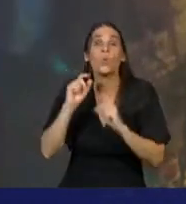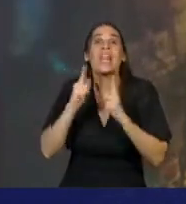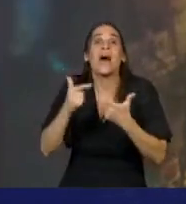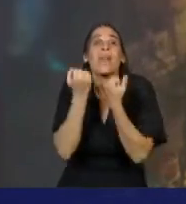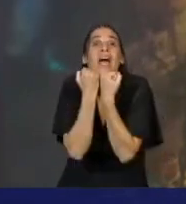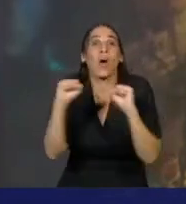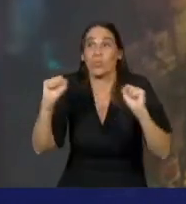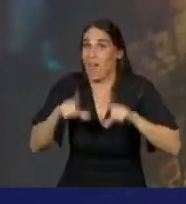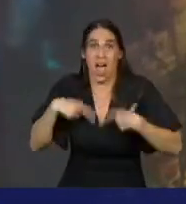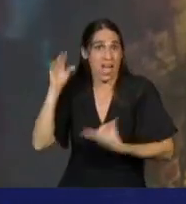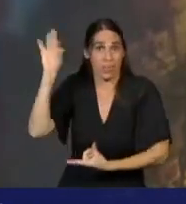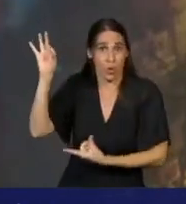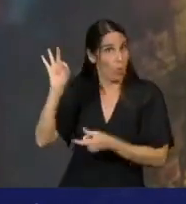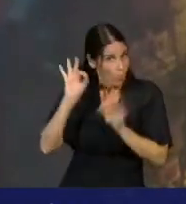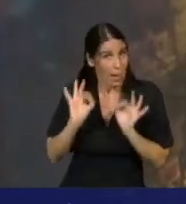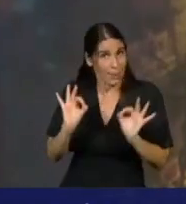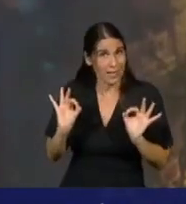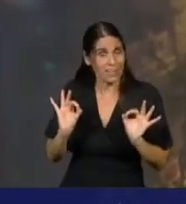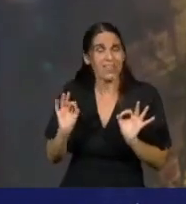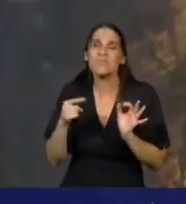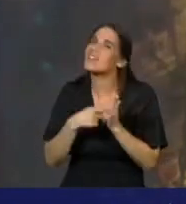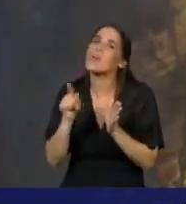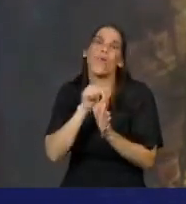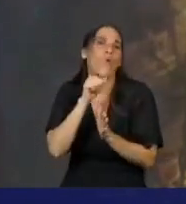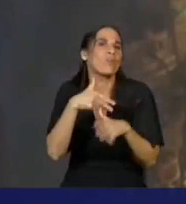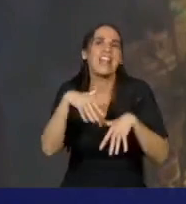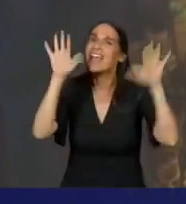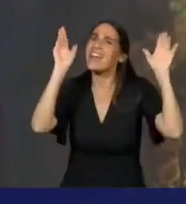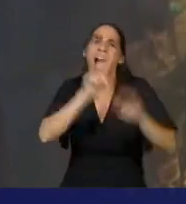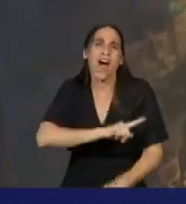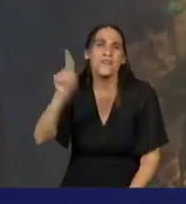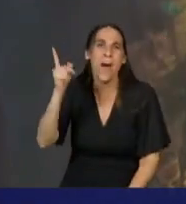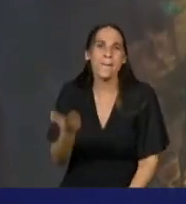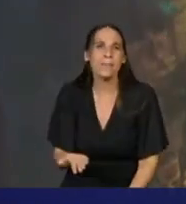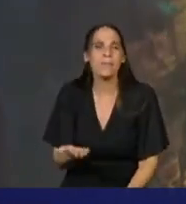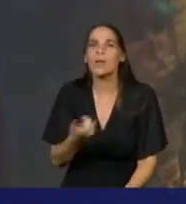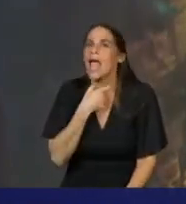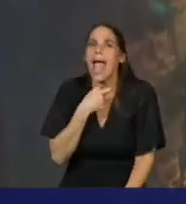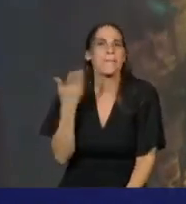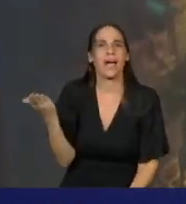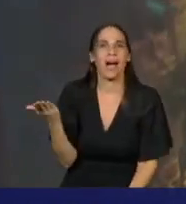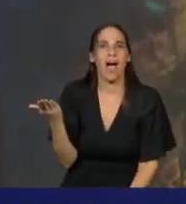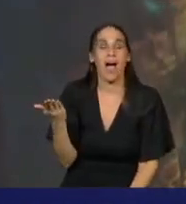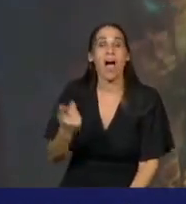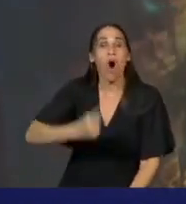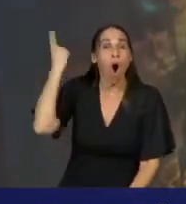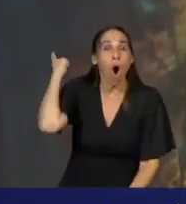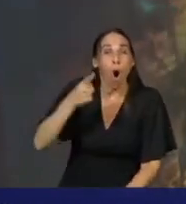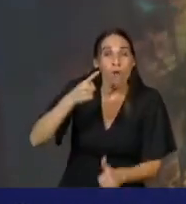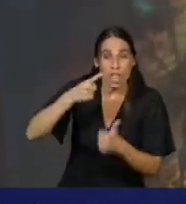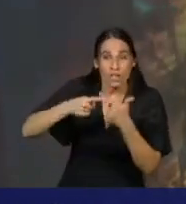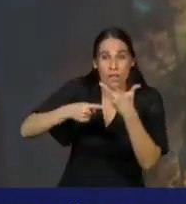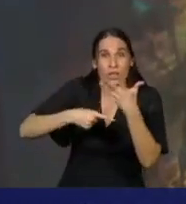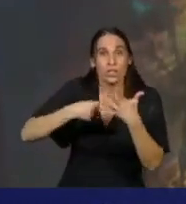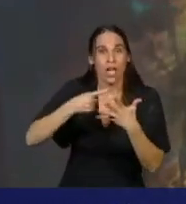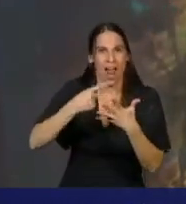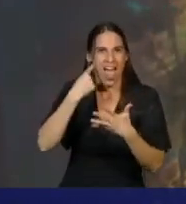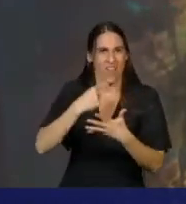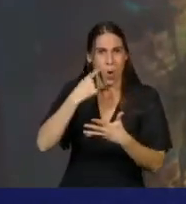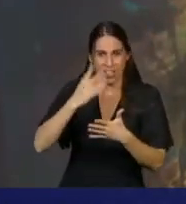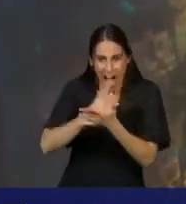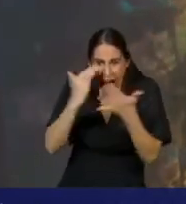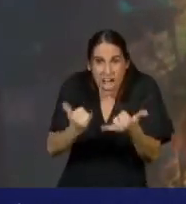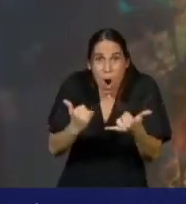ועל חייו, פשוטו כמשמעו. ולכן הוא לא יקנע לעולם. תראו, אין לו ברירה. העונש שמצטבר על העבירות שהוא נאשם בהן כבר